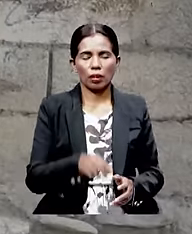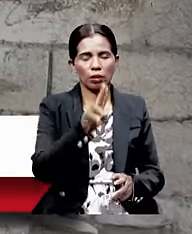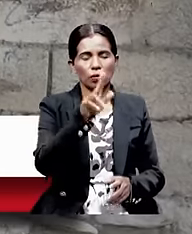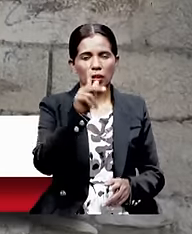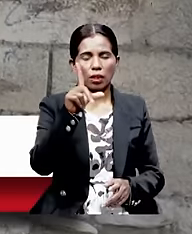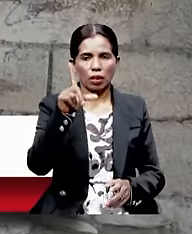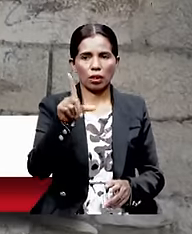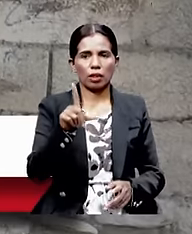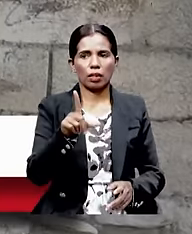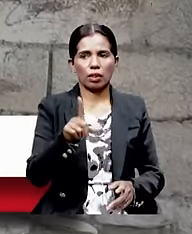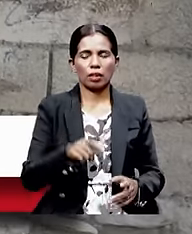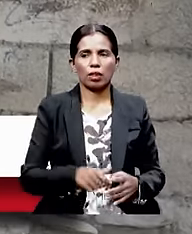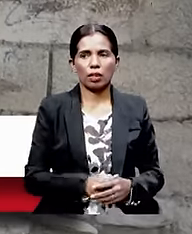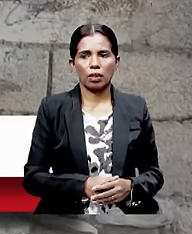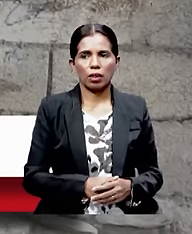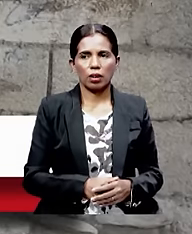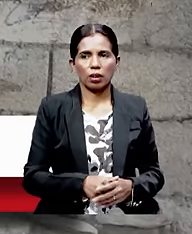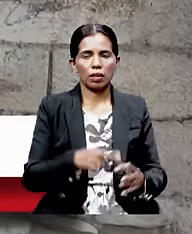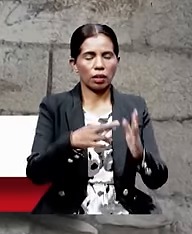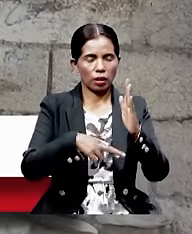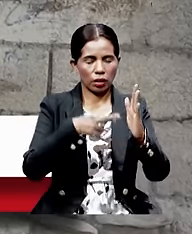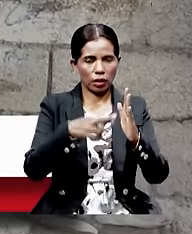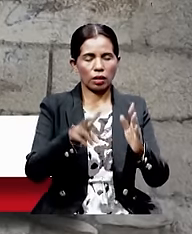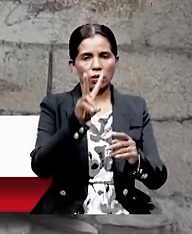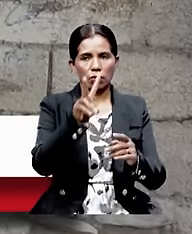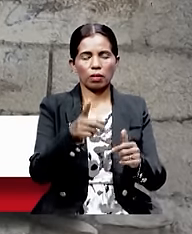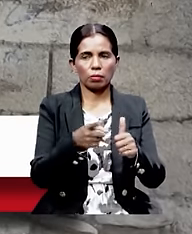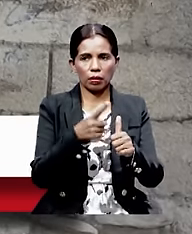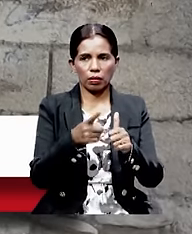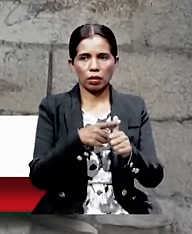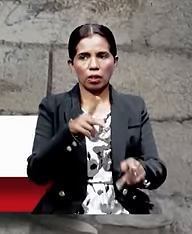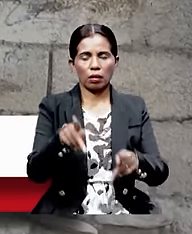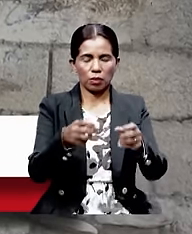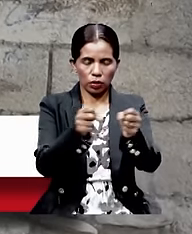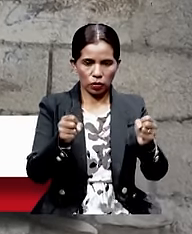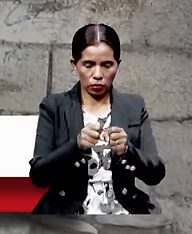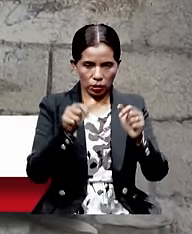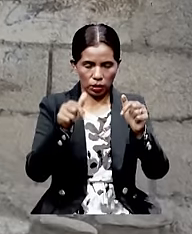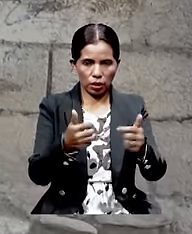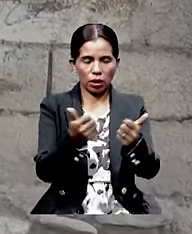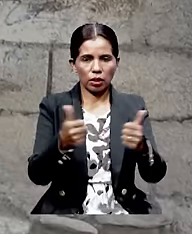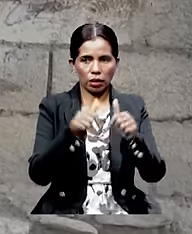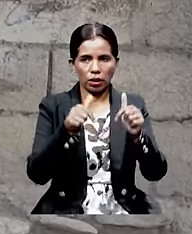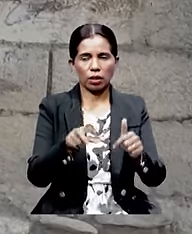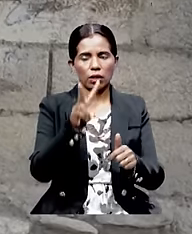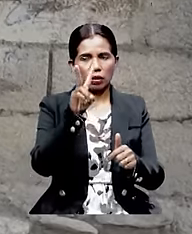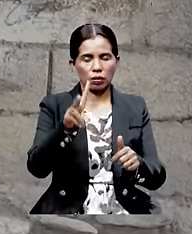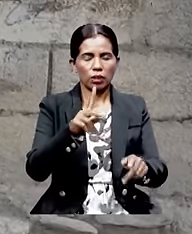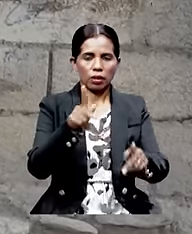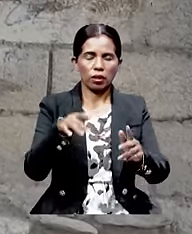ia nini critério ne ia botar. Primeiro ne é mais sucur na aldeia ne, segundo ne tem que nirai